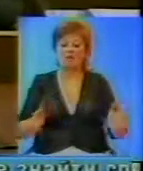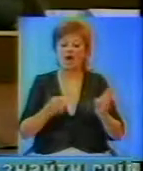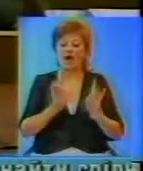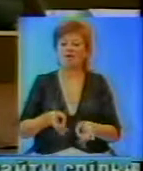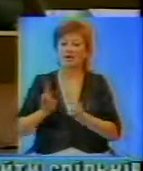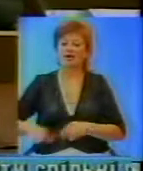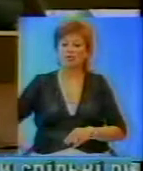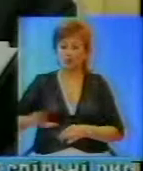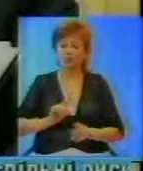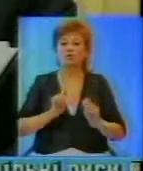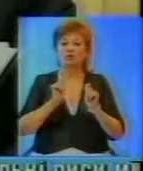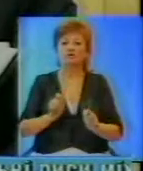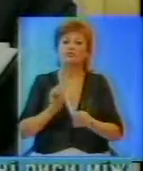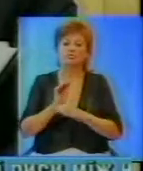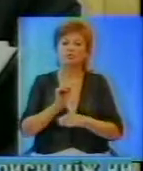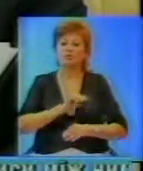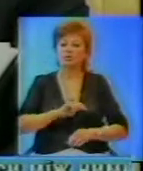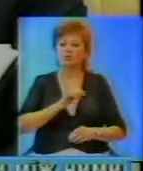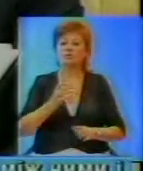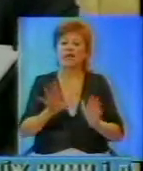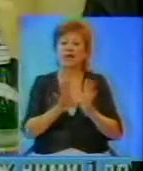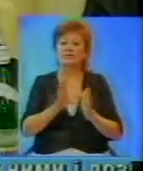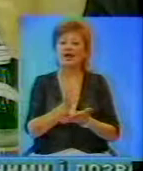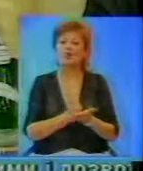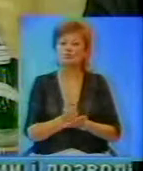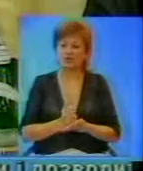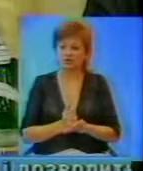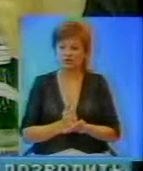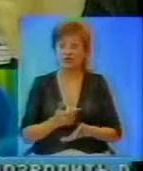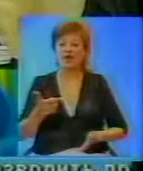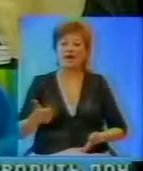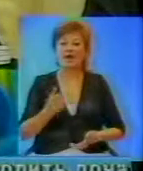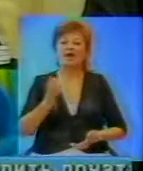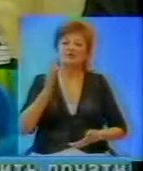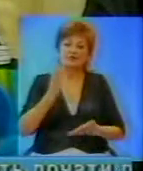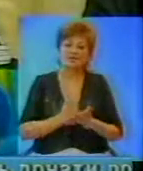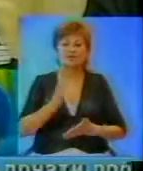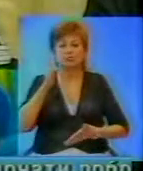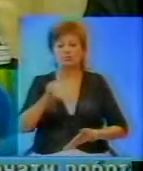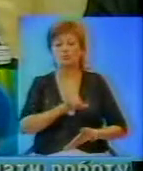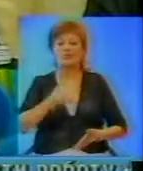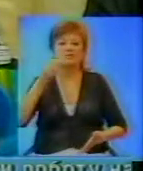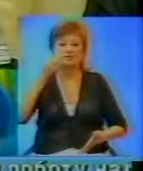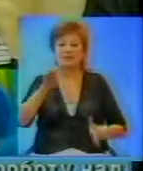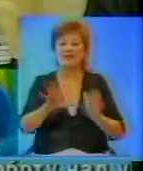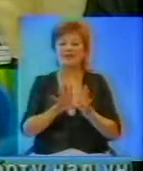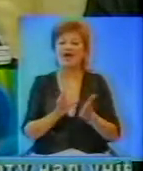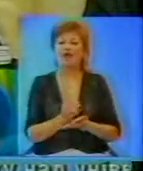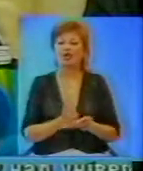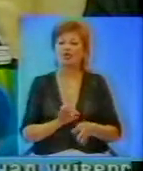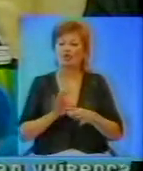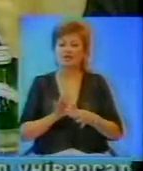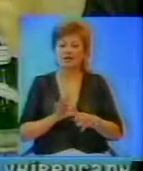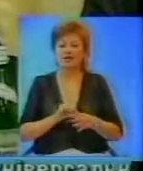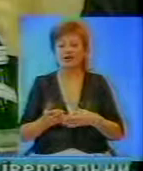об'єктів та додають, працювати потрібно над енергозбереженням. Газ був, є і буде самим ефективним енергоносителем. Рано